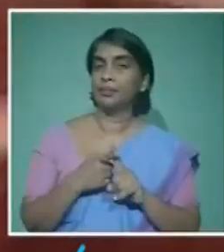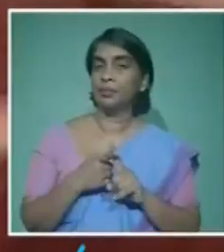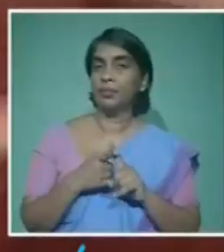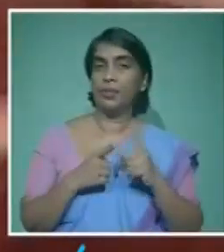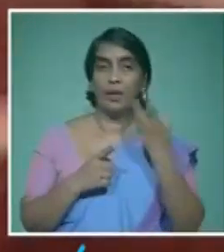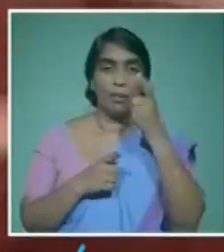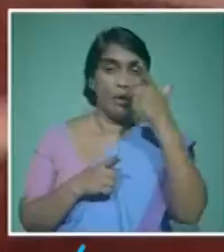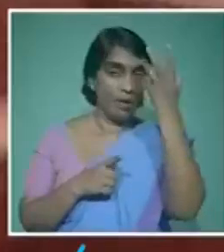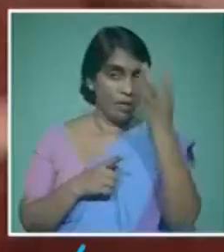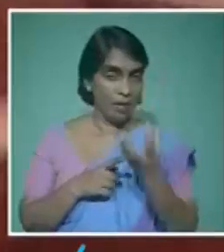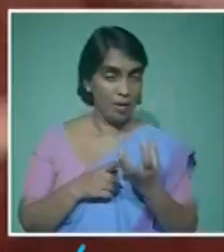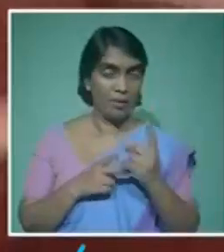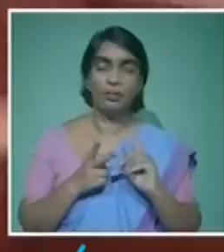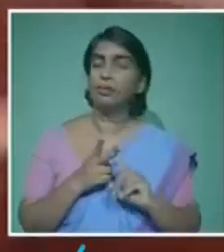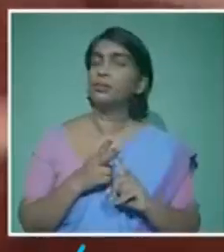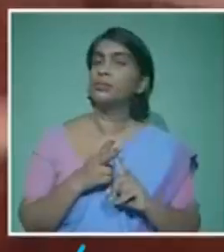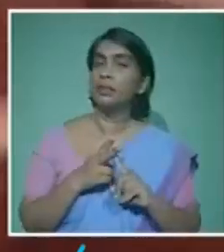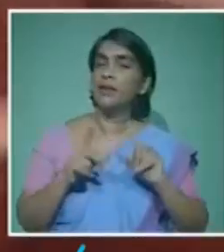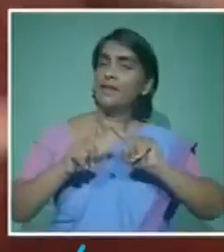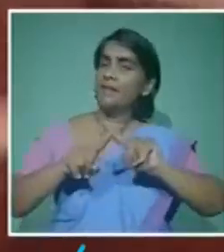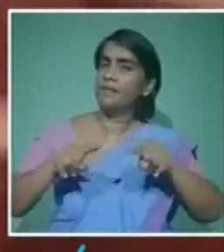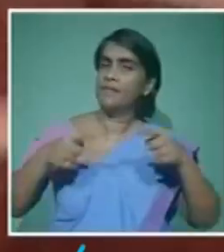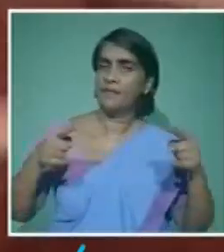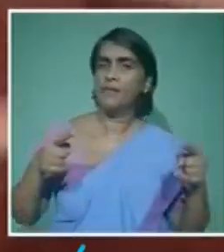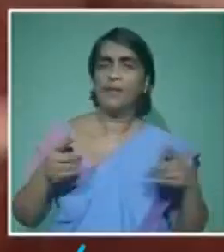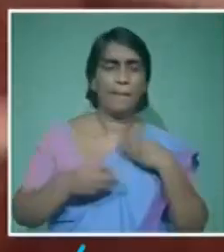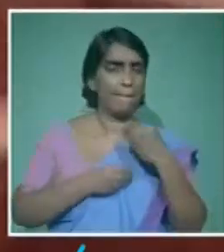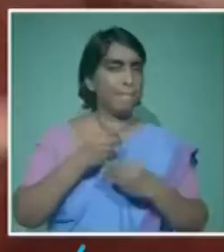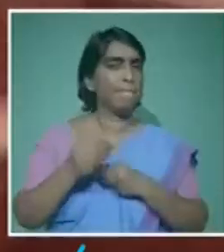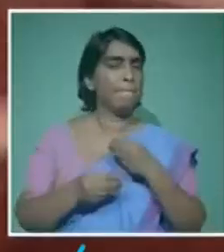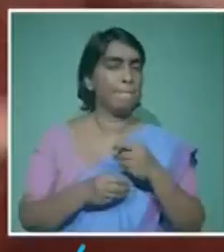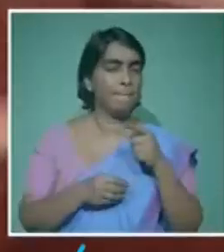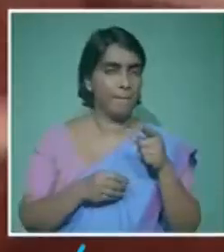மீனினங்கள் போன்றவற்றின் இறக்குமதிக்கென